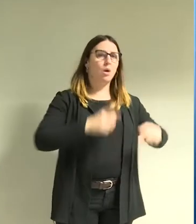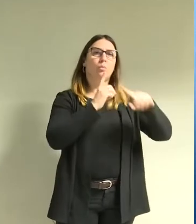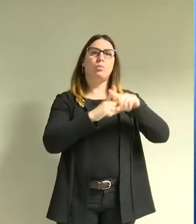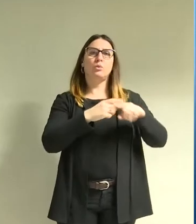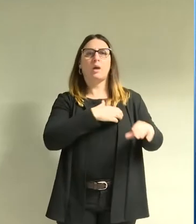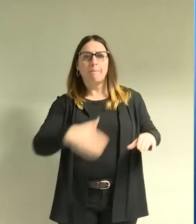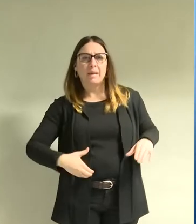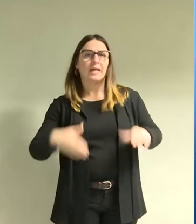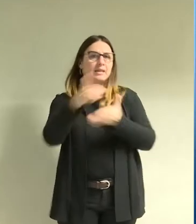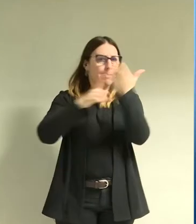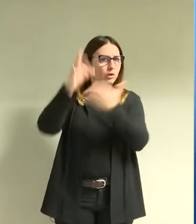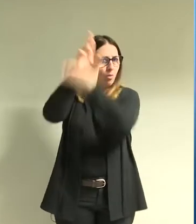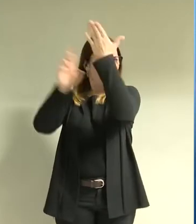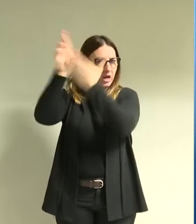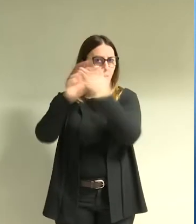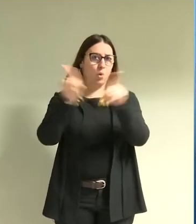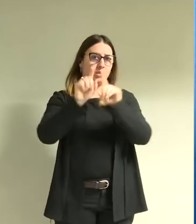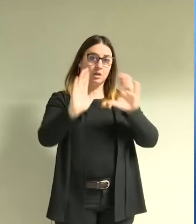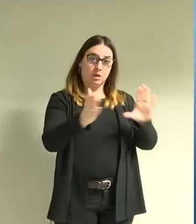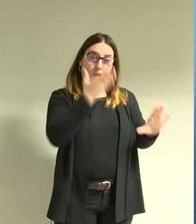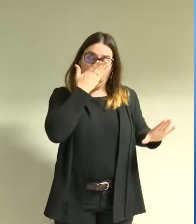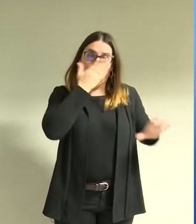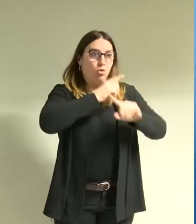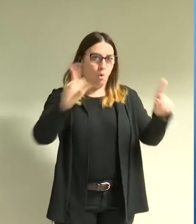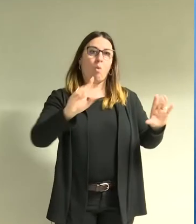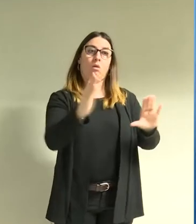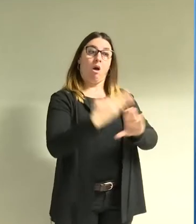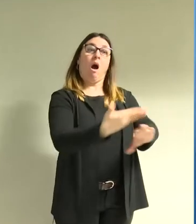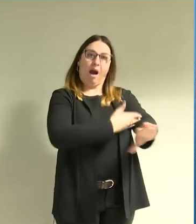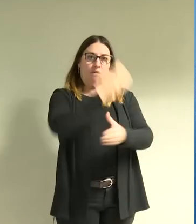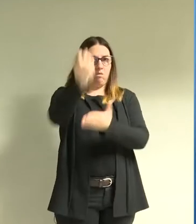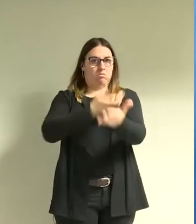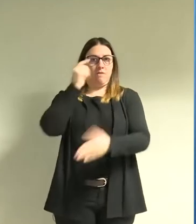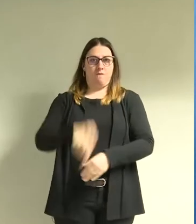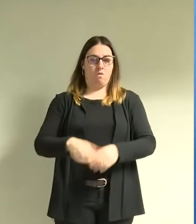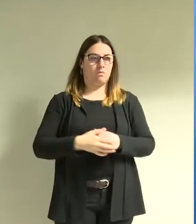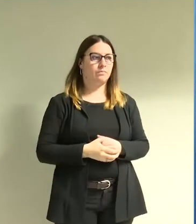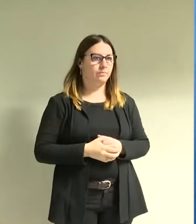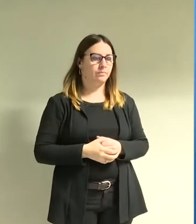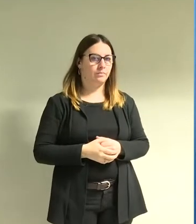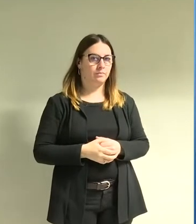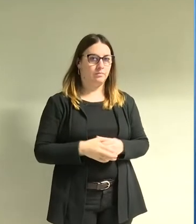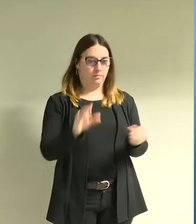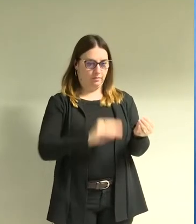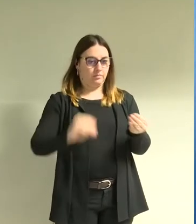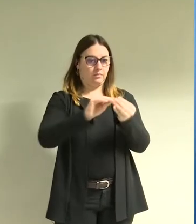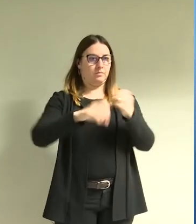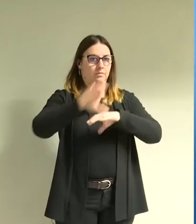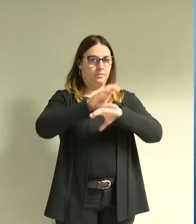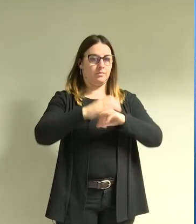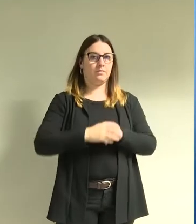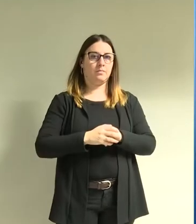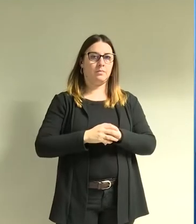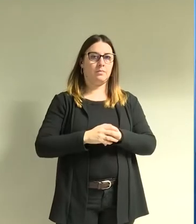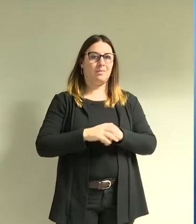locales avec un laps de temps avant sa mise en oeuvre je vous complémentaires maintenir